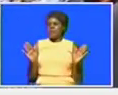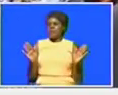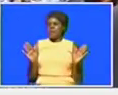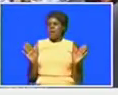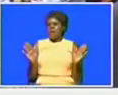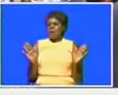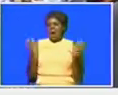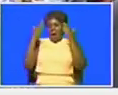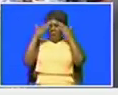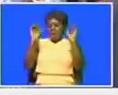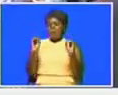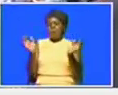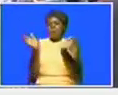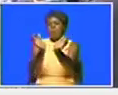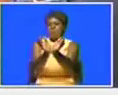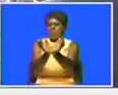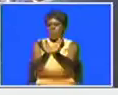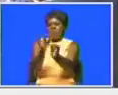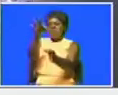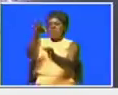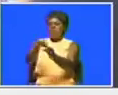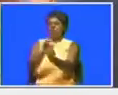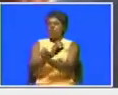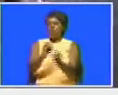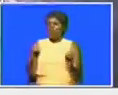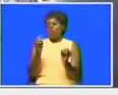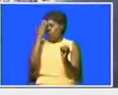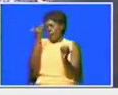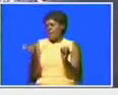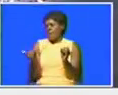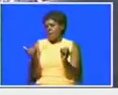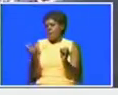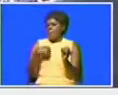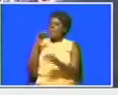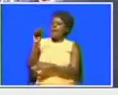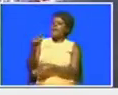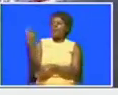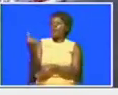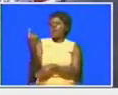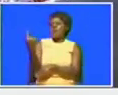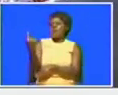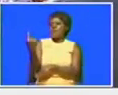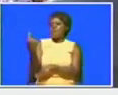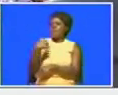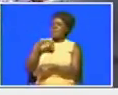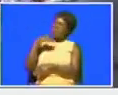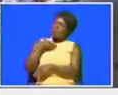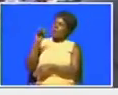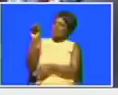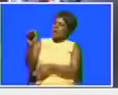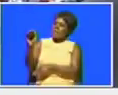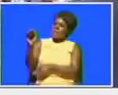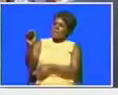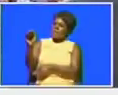Sijui wabungwa, kwa nini wabungwa acha haisi kupiga kura? Niyo minauliza tu. Hiyo ni minauliza.